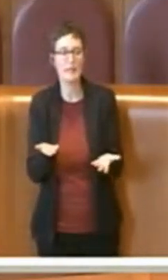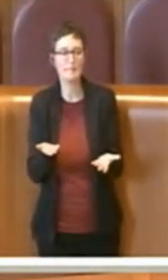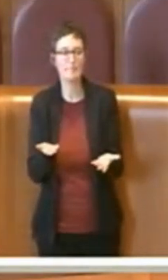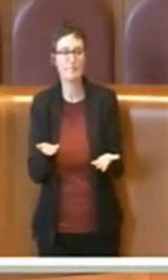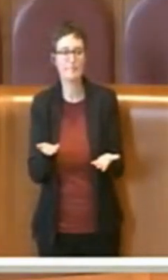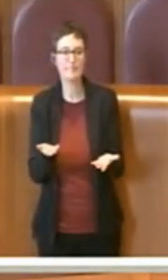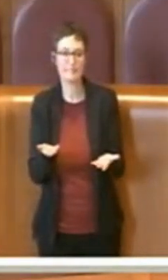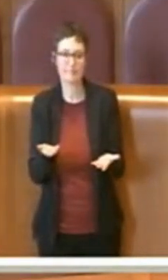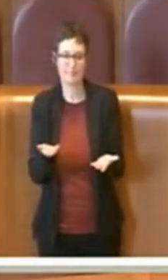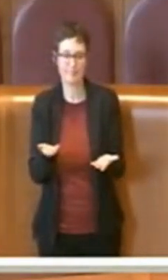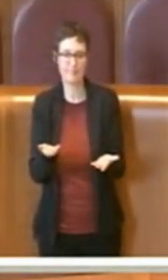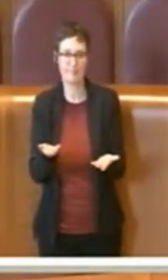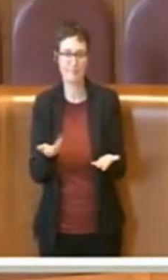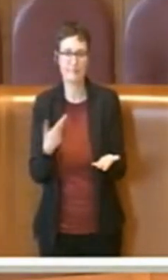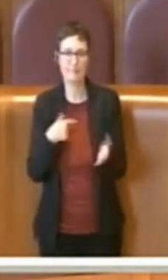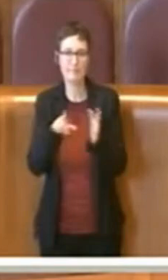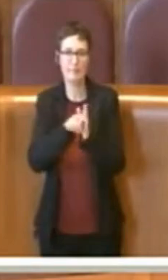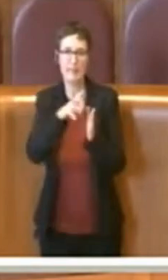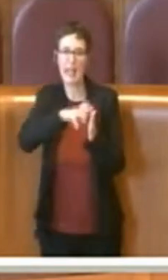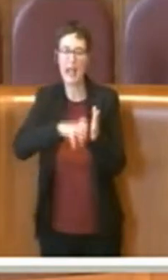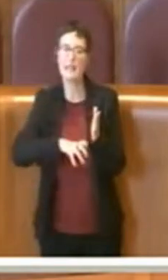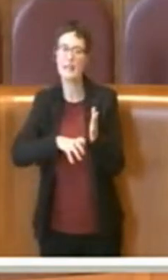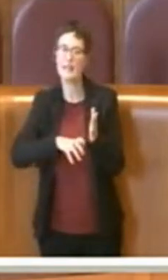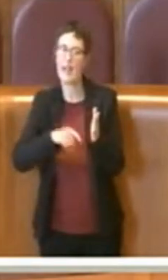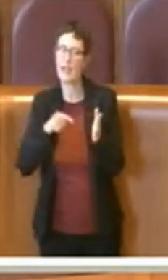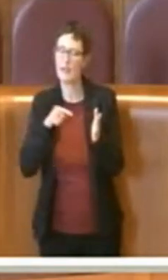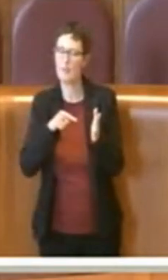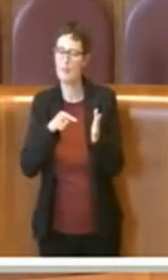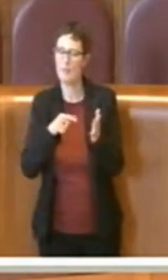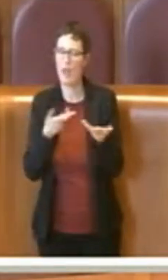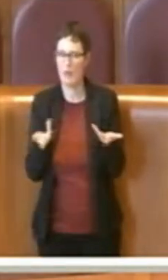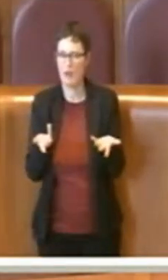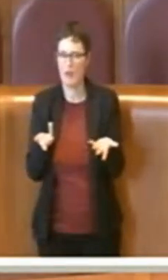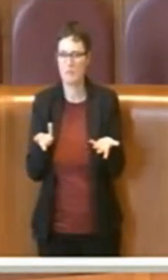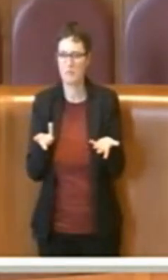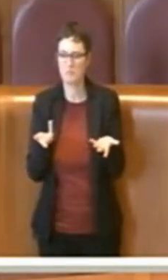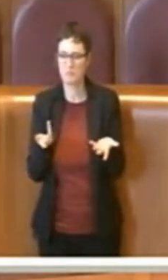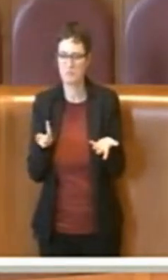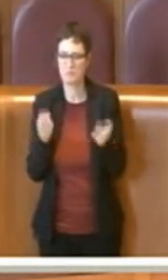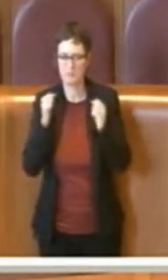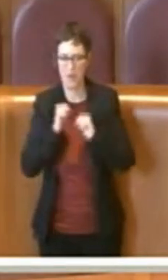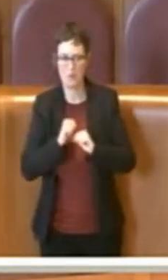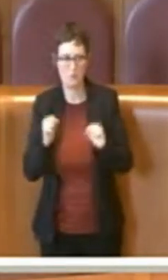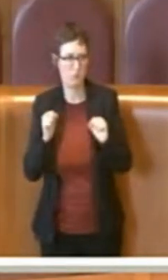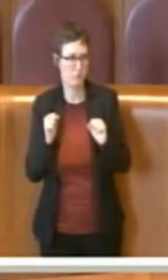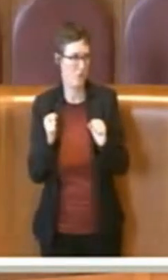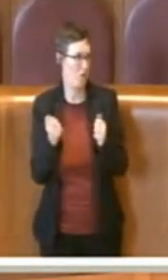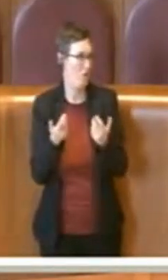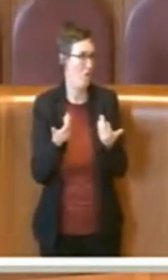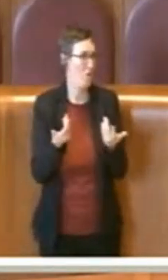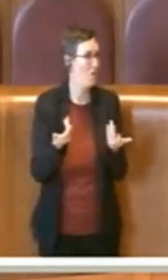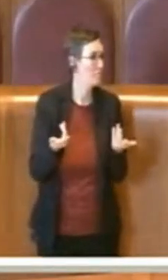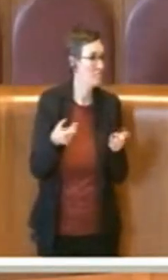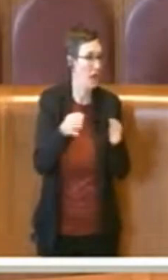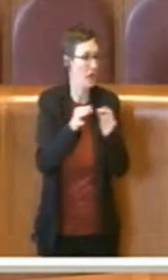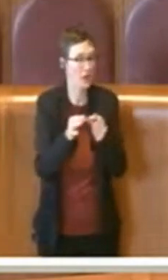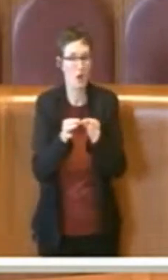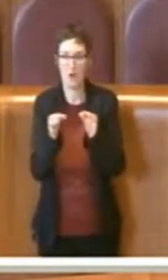di è una delibera che sicuramente può essere, insomma, apprezzata, può essere non